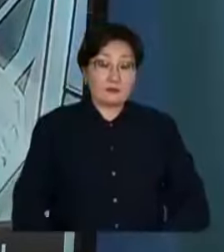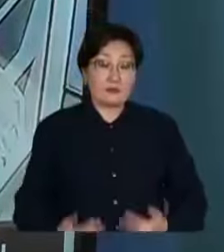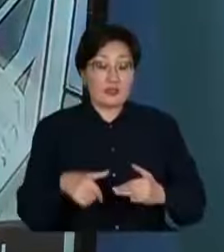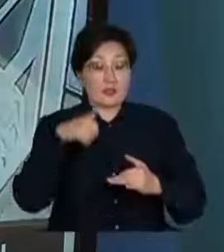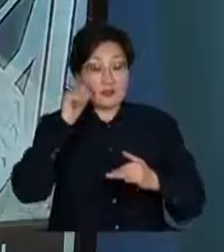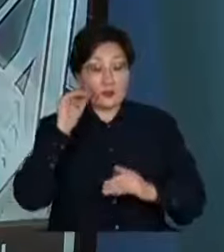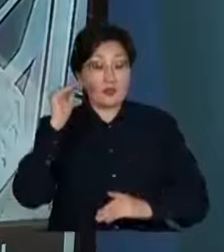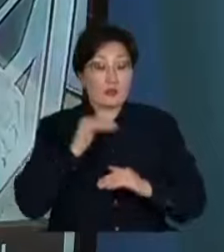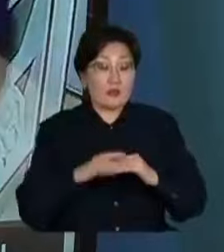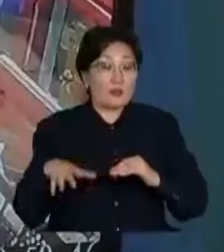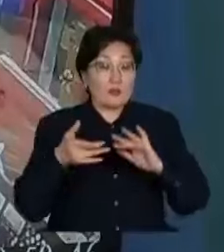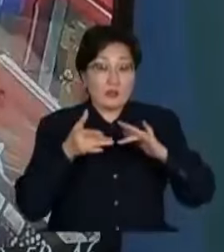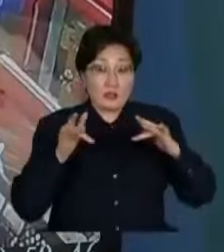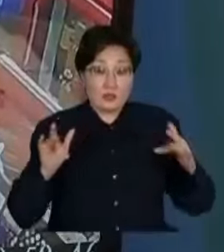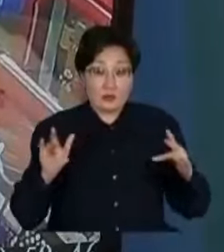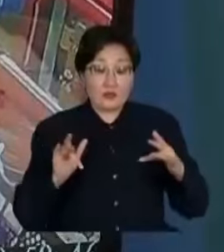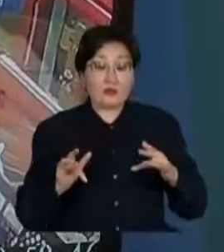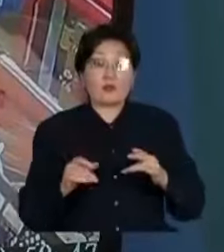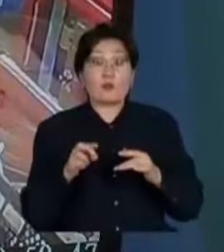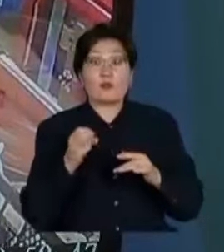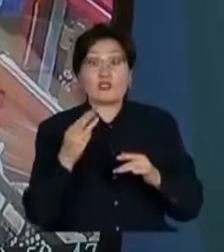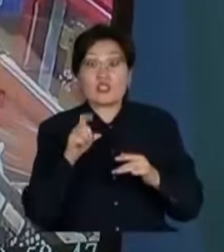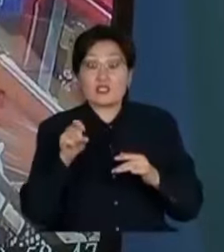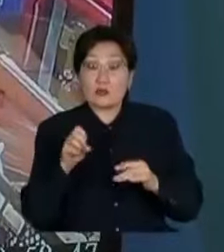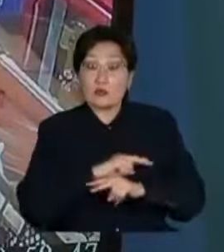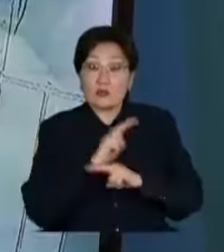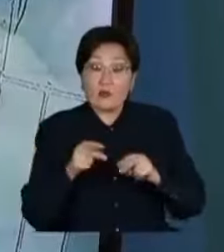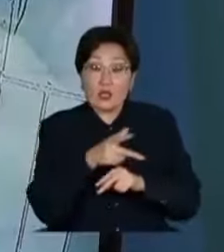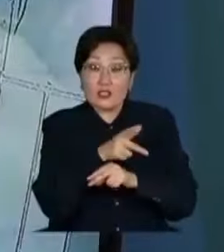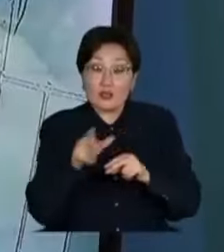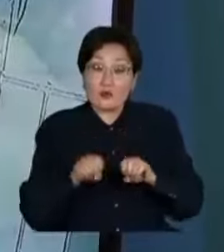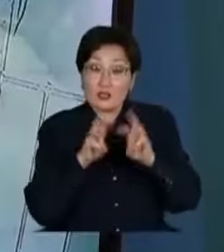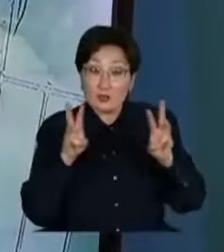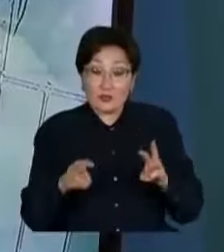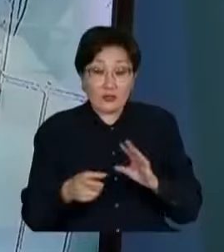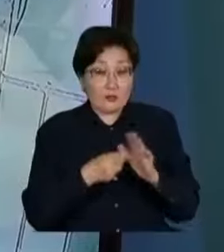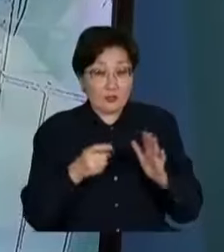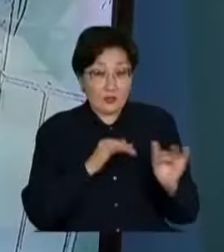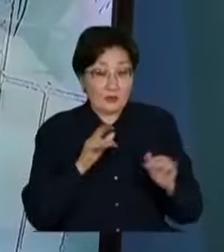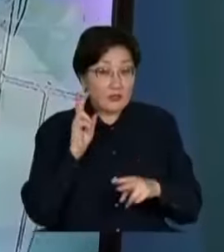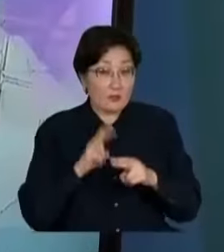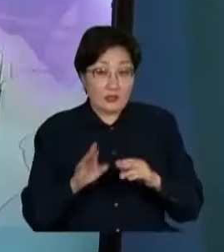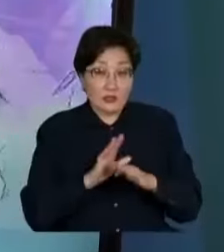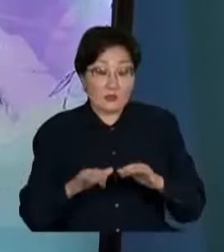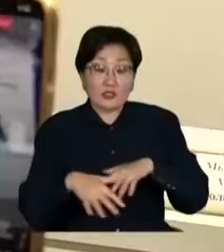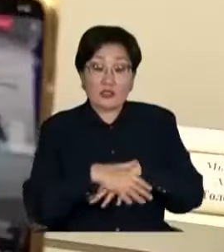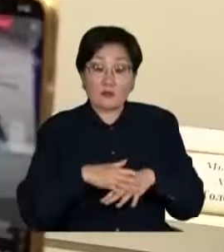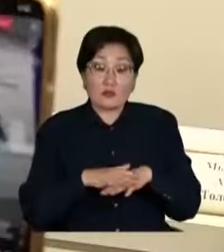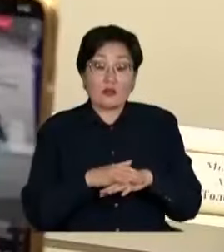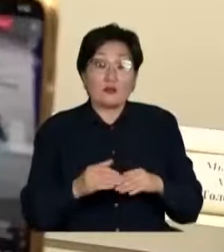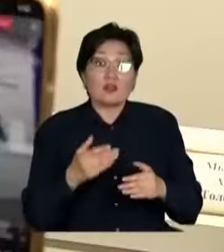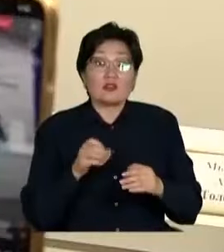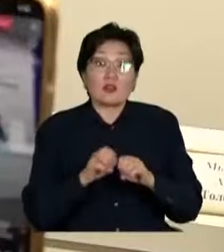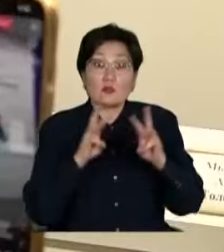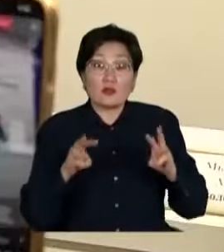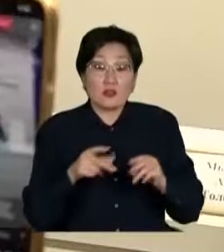Кеше кешке барлық әлеуметтік желіде Шерзат Болаттың қазасына қатысты бейне жазба тарады. Тергеу әрекеттері аяқталмай жатып жұртшылыққа жеткен видеода